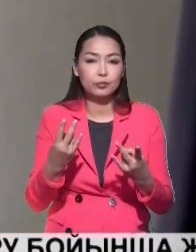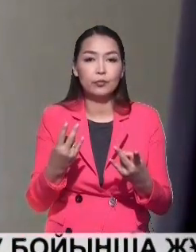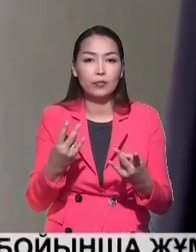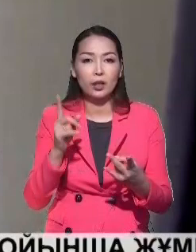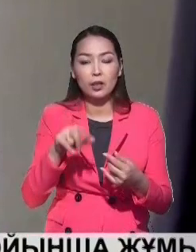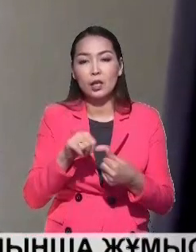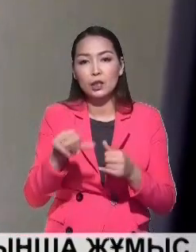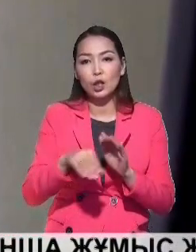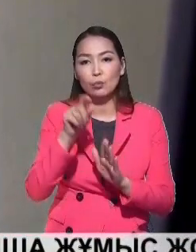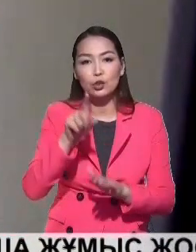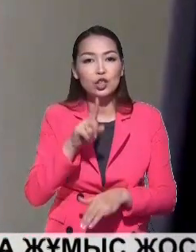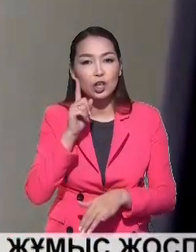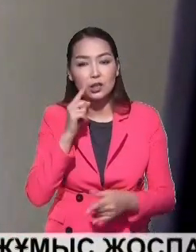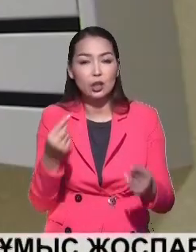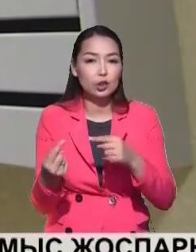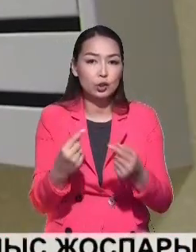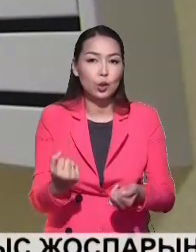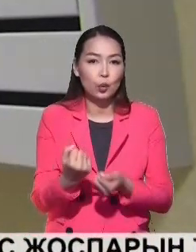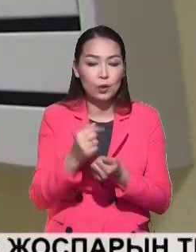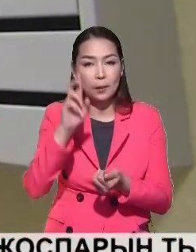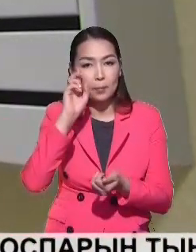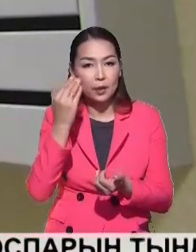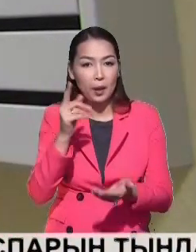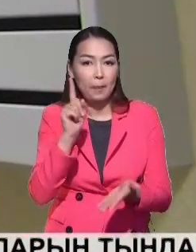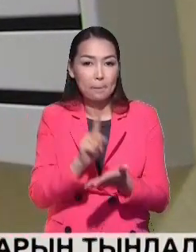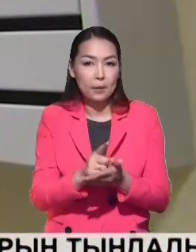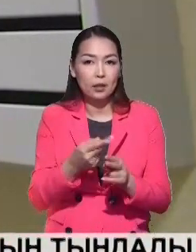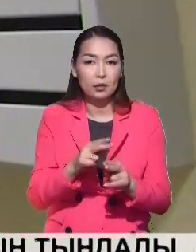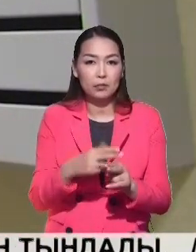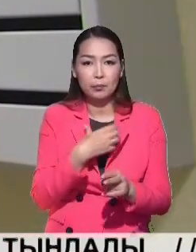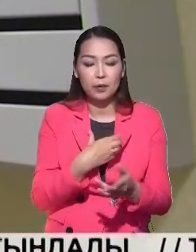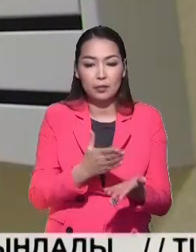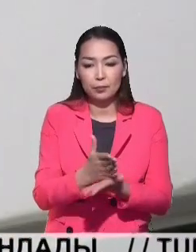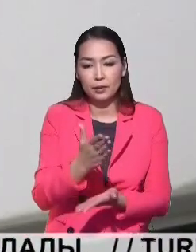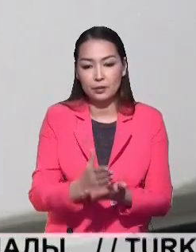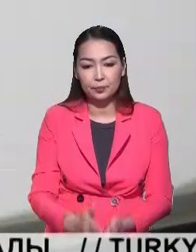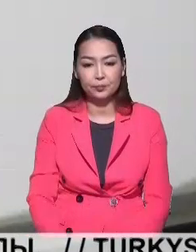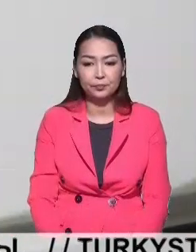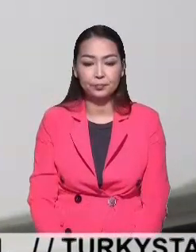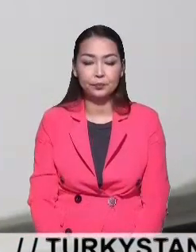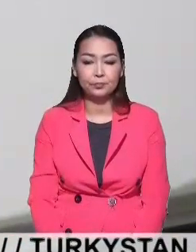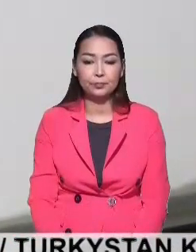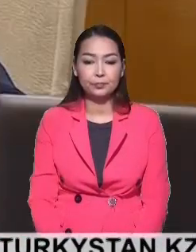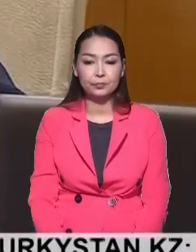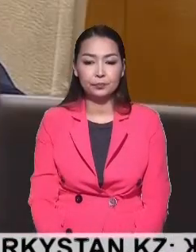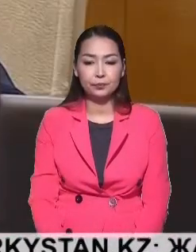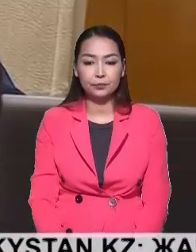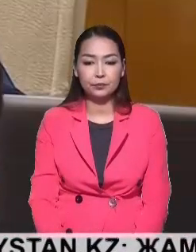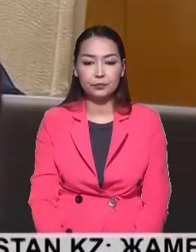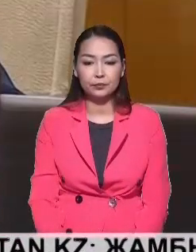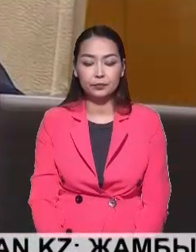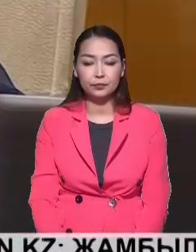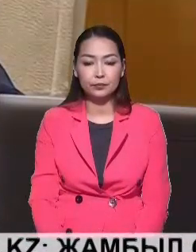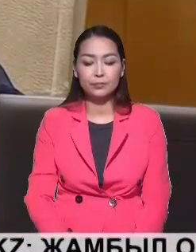бөлек депутат жастарға жан-жақты қолдау көрсету мемлекет міндеттерінің басым бағыттарының бірі екенін айтты. Шындыққа